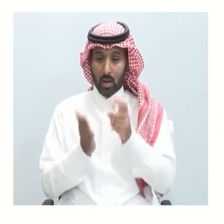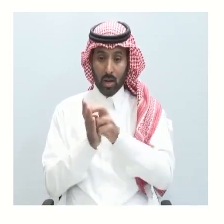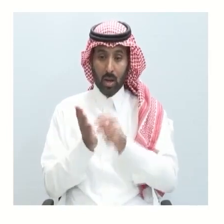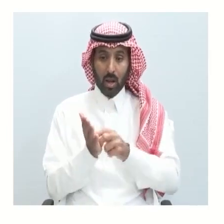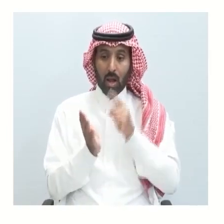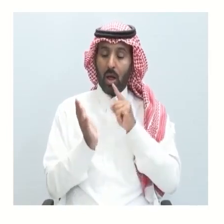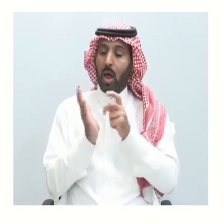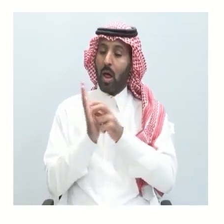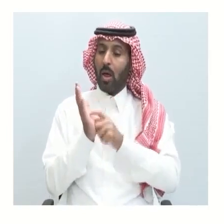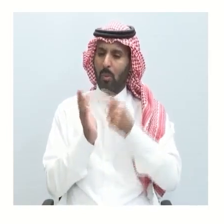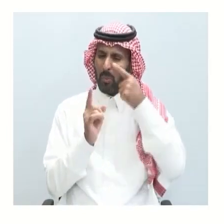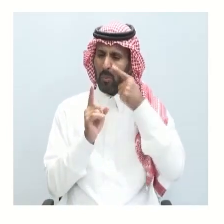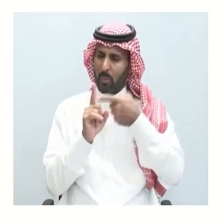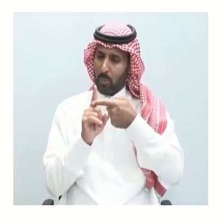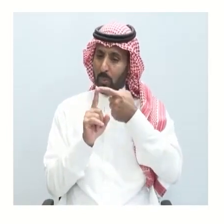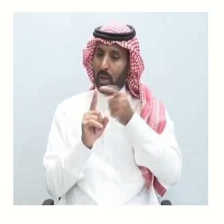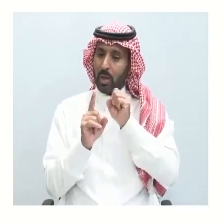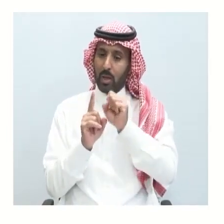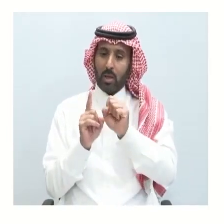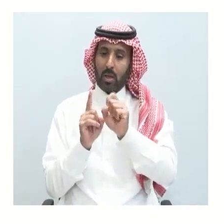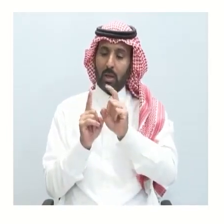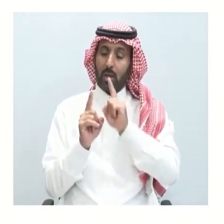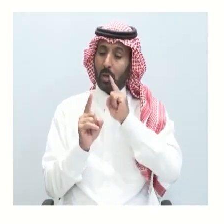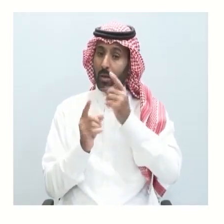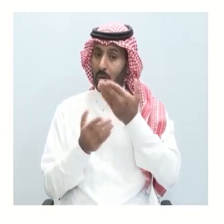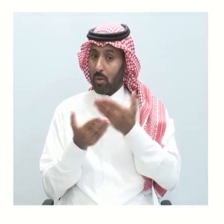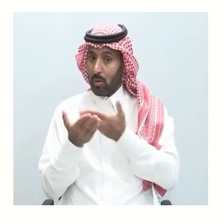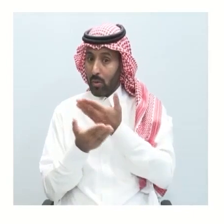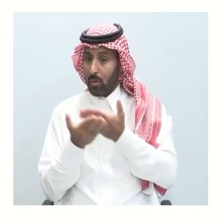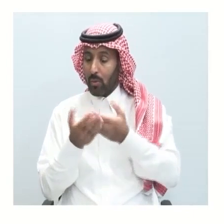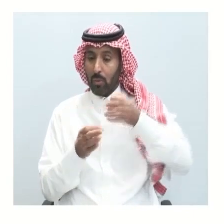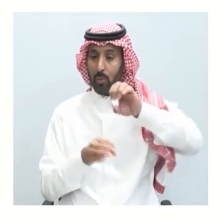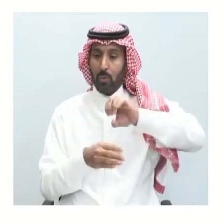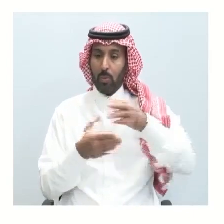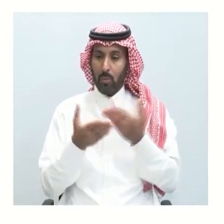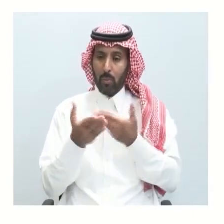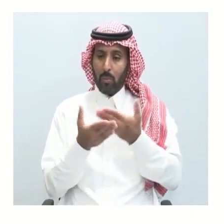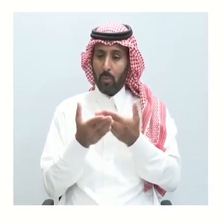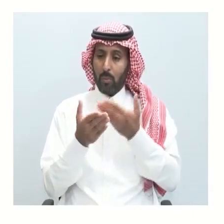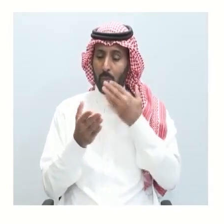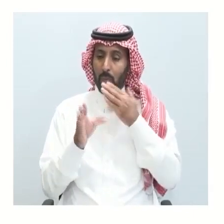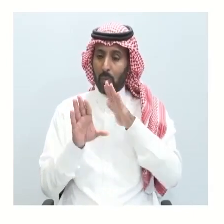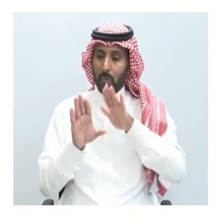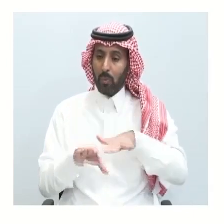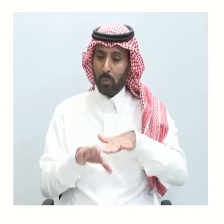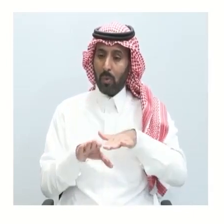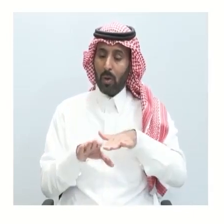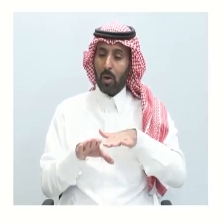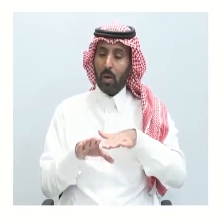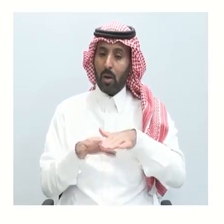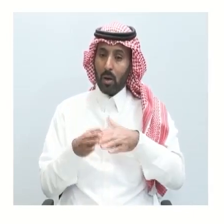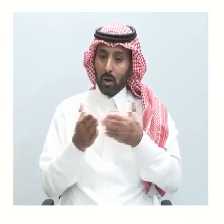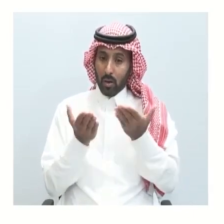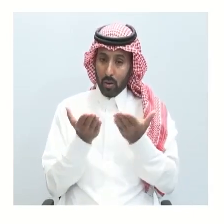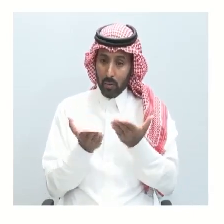عند درجة حرارة معينة يمكن للتفاعل الكيميائي أن يصل إلى حالة تصبح فيها تراكيز المواد